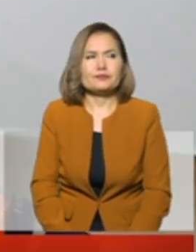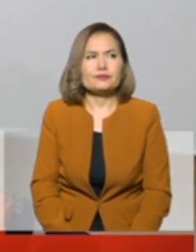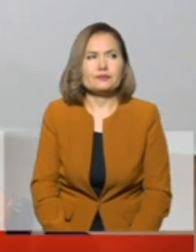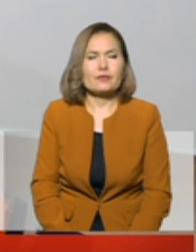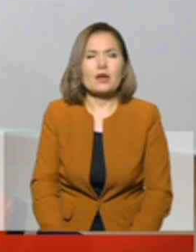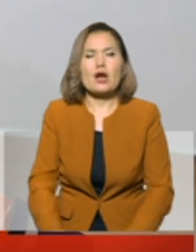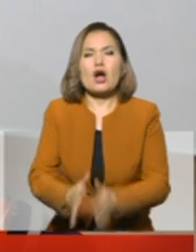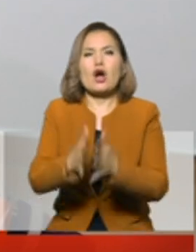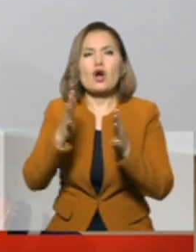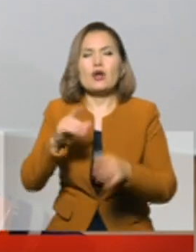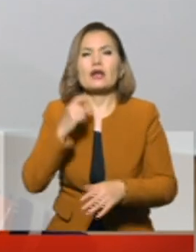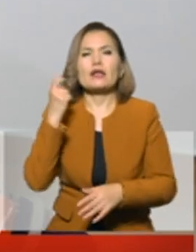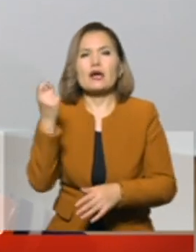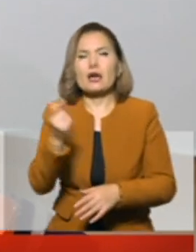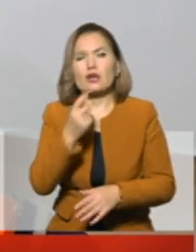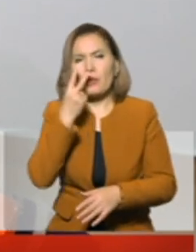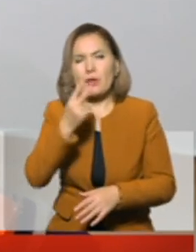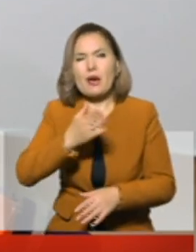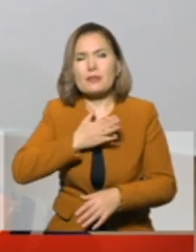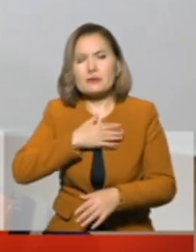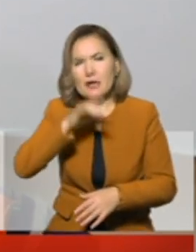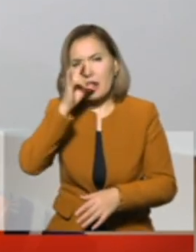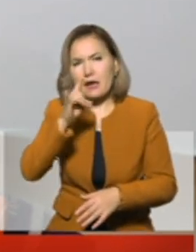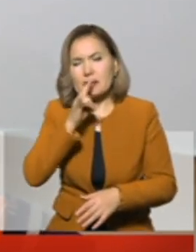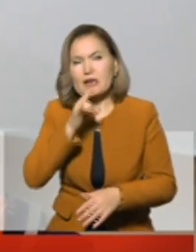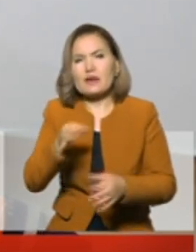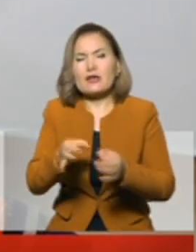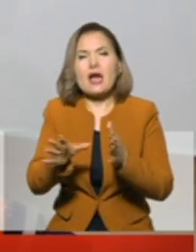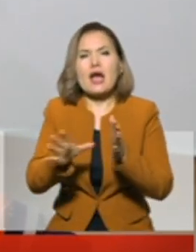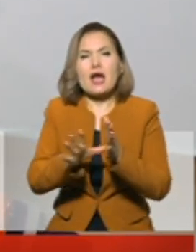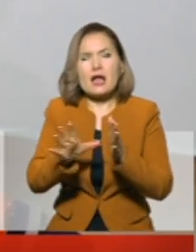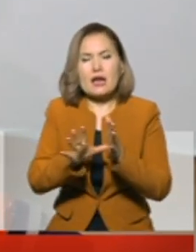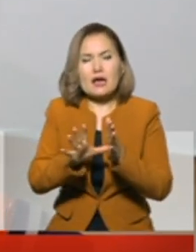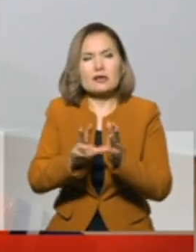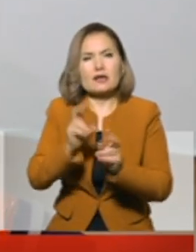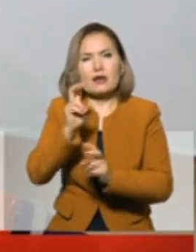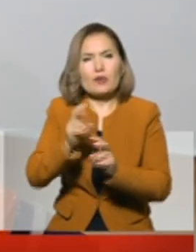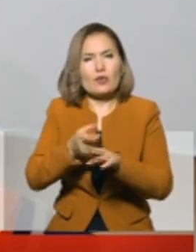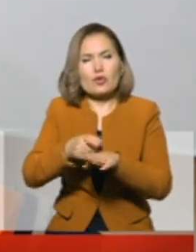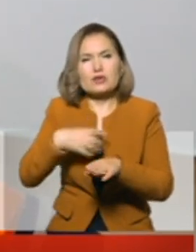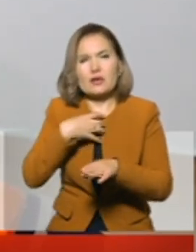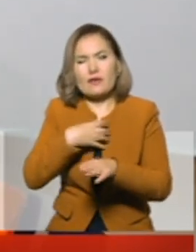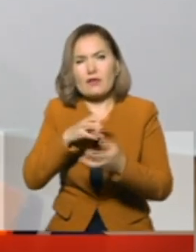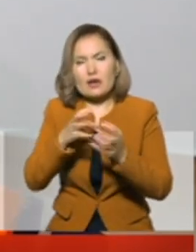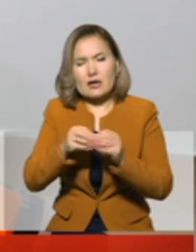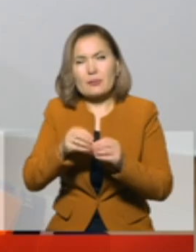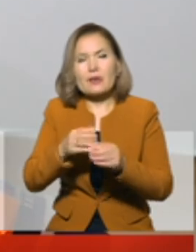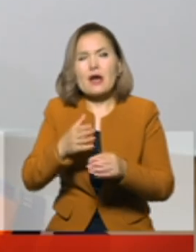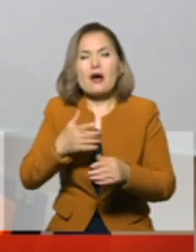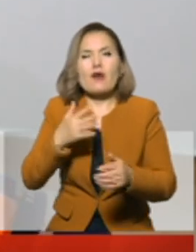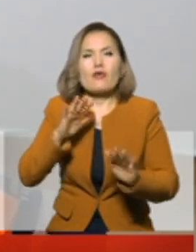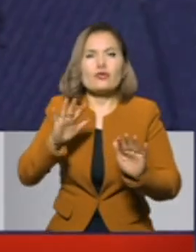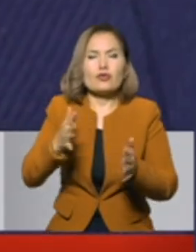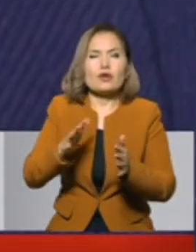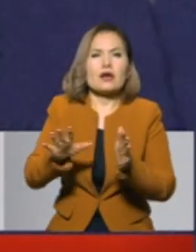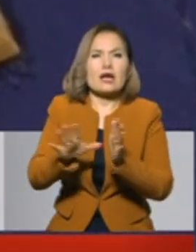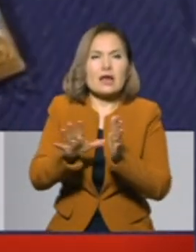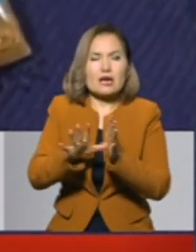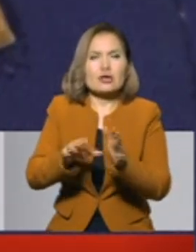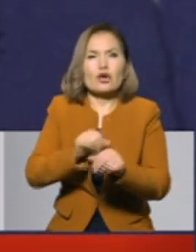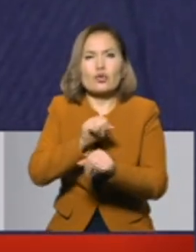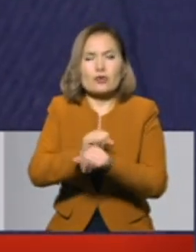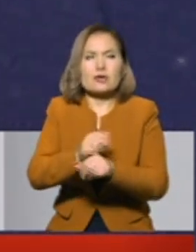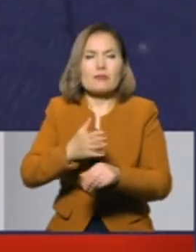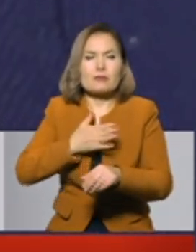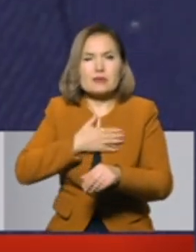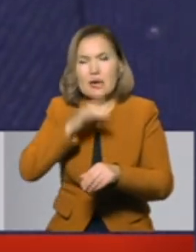Үлкен экономиканы қарасақ, біздің электроқуатымыз тоқтап қалса, біздің өндірістеріміз тоқтайды ғой. Оны қарапайым халық та соны өзі түсініп жатыр. 500-600